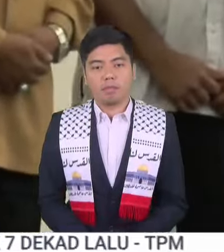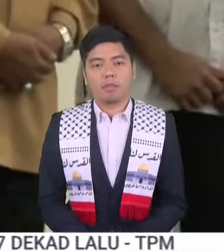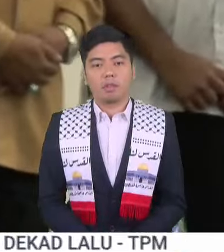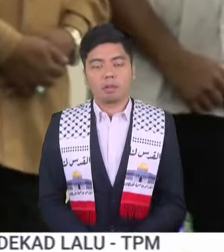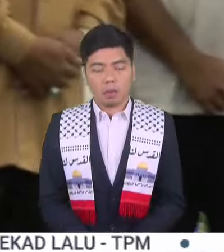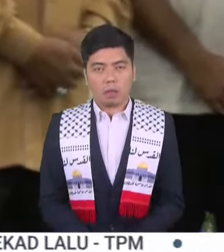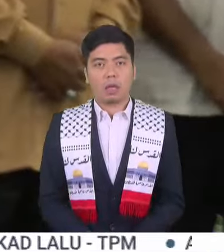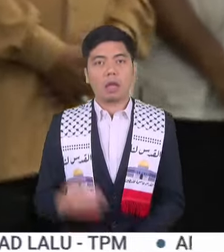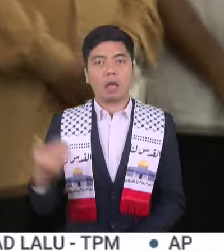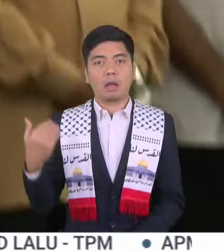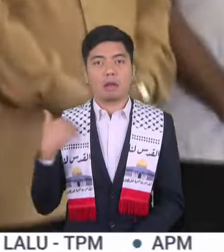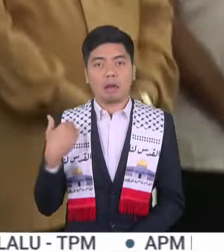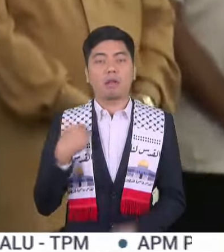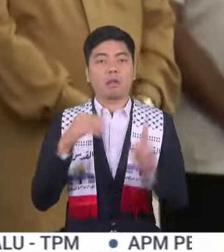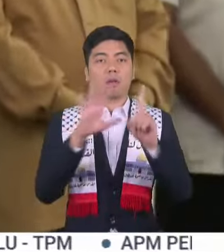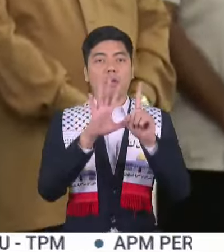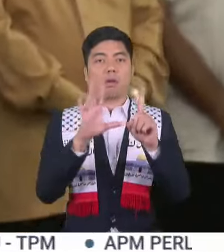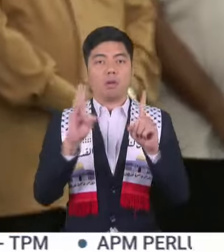Sementara itu, sebanyak